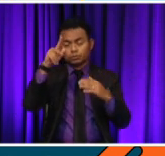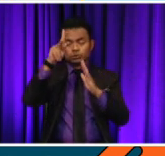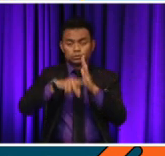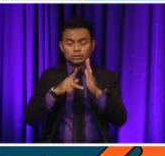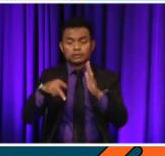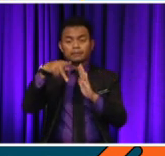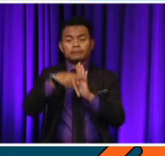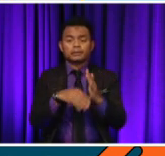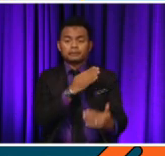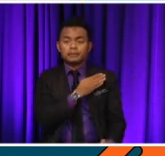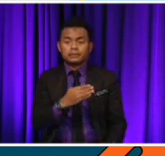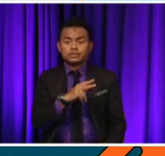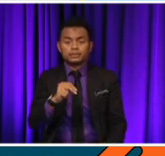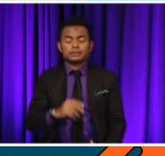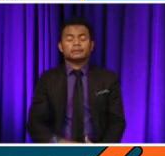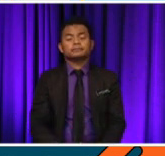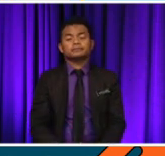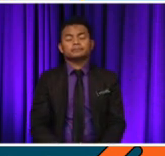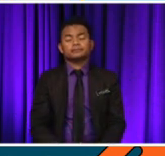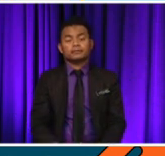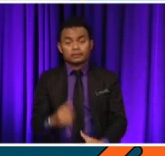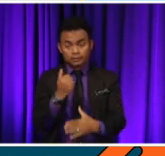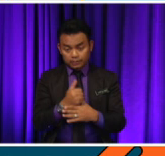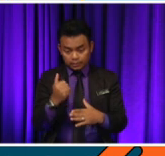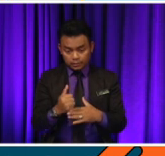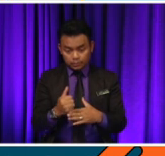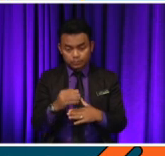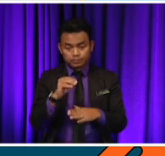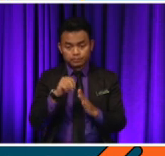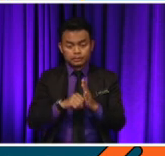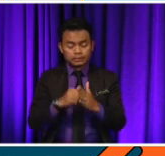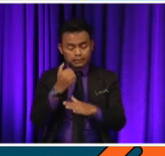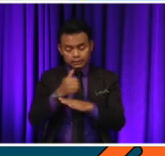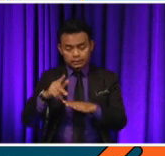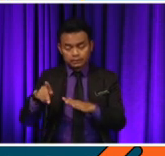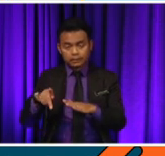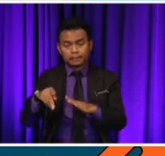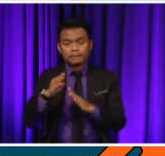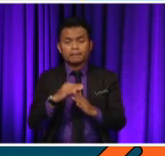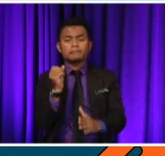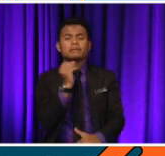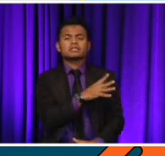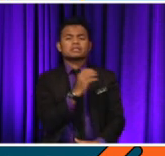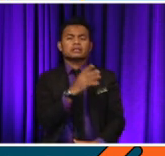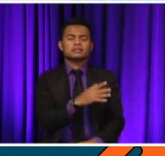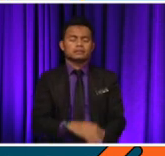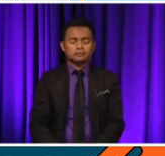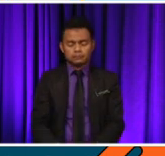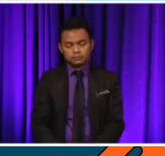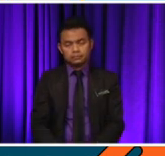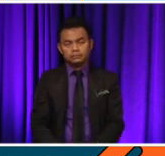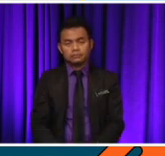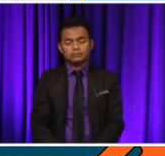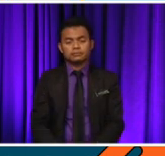Oke pembelanjaan atau menghilangkan pembasran ini tujuan lah berkesan yang cepat nih